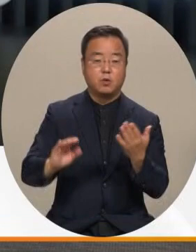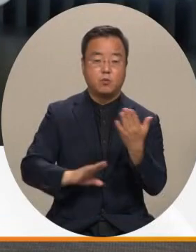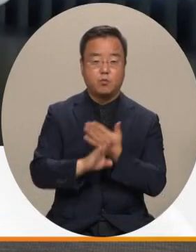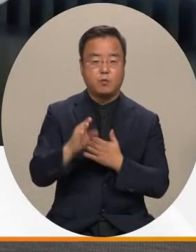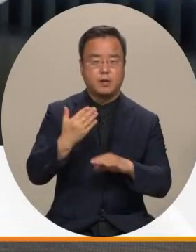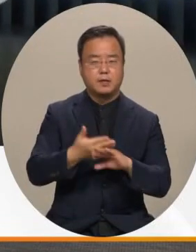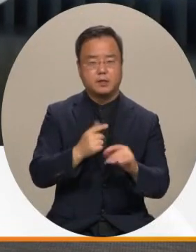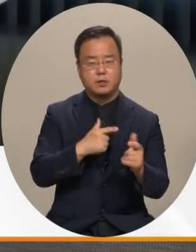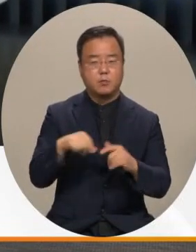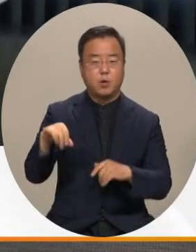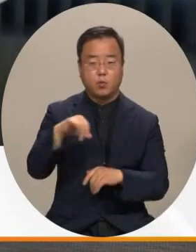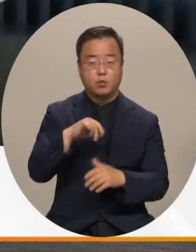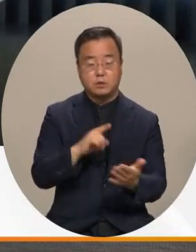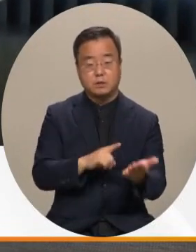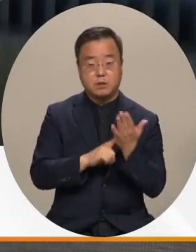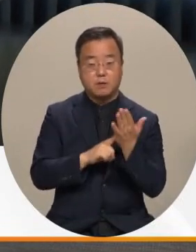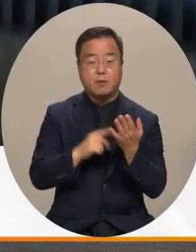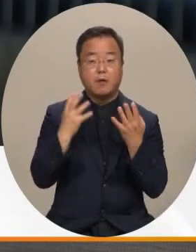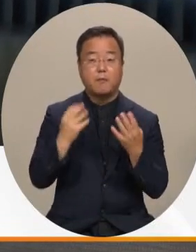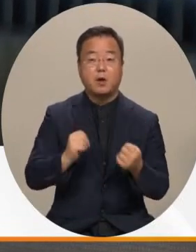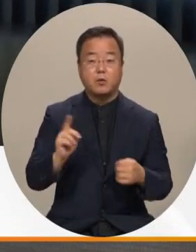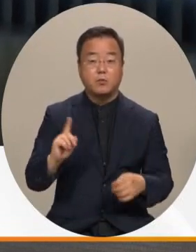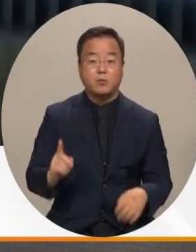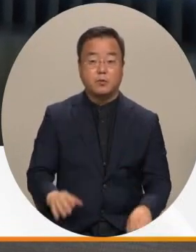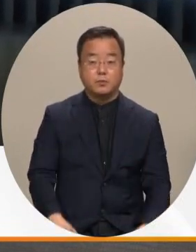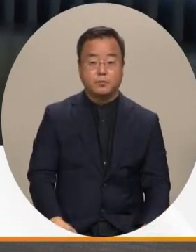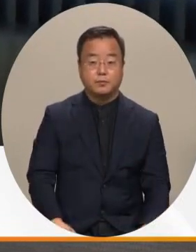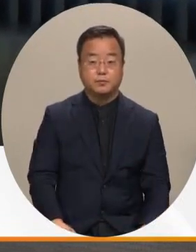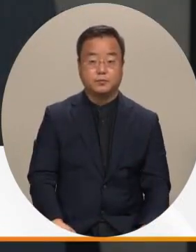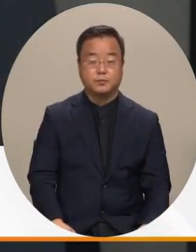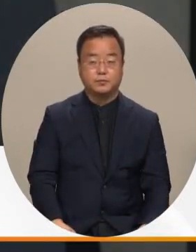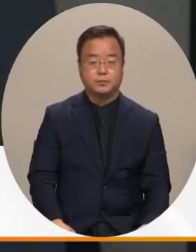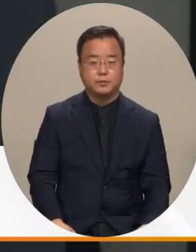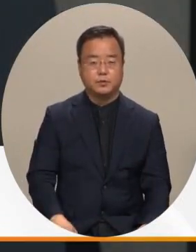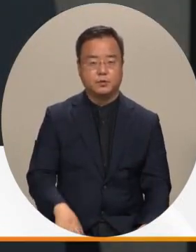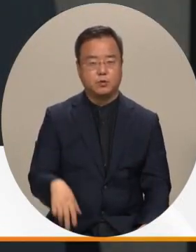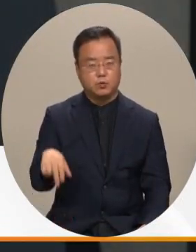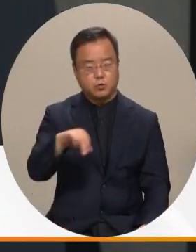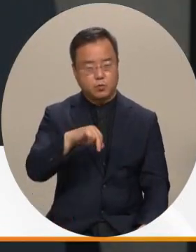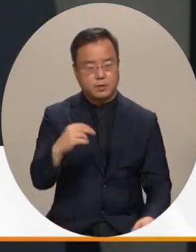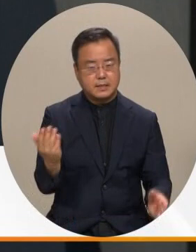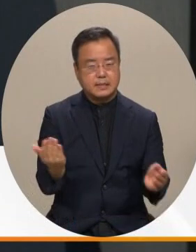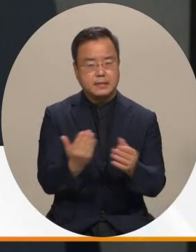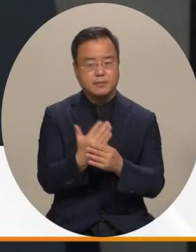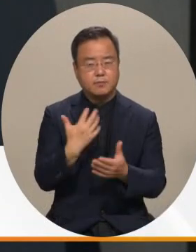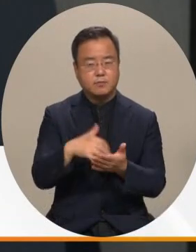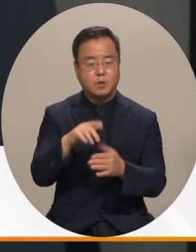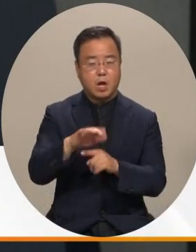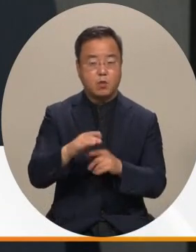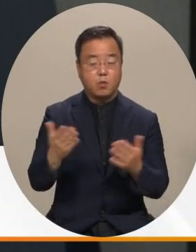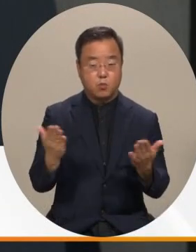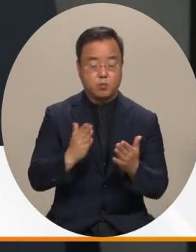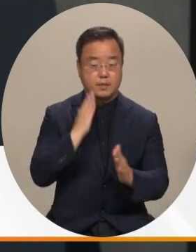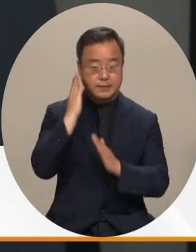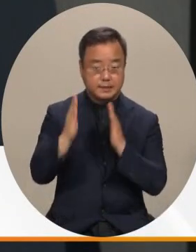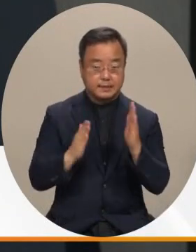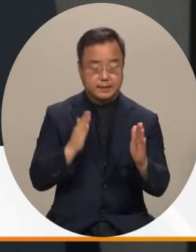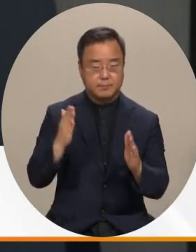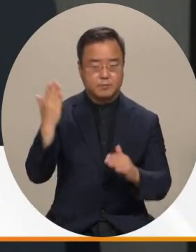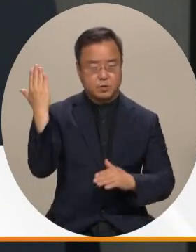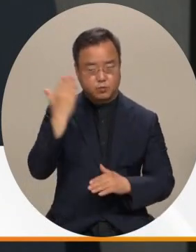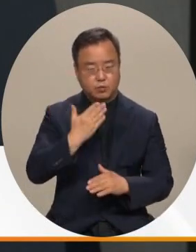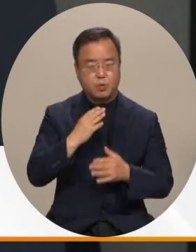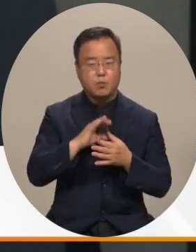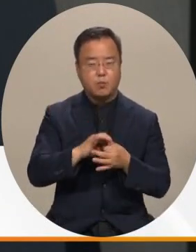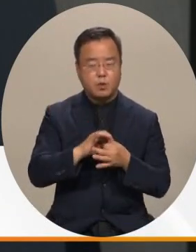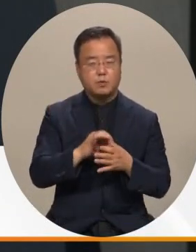어떤 곤충이 많이 나타날 것으로 예상하십니까 이제 곤충 대생을 제가 좀 보면 농업 이라든가 살림 위생 그런